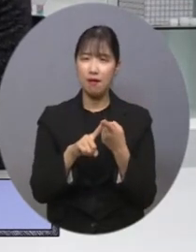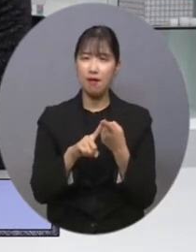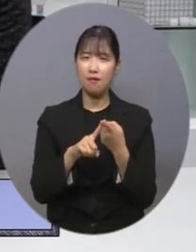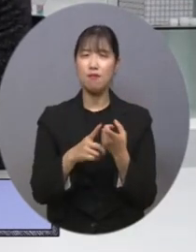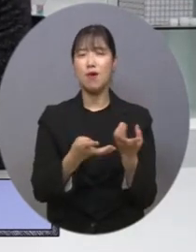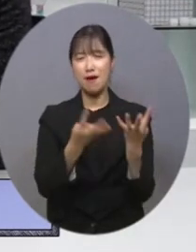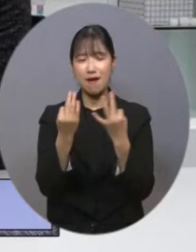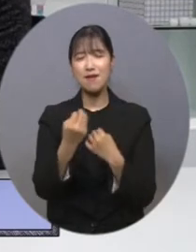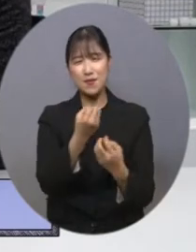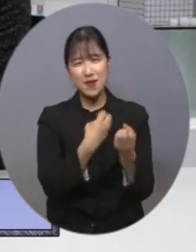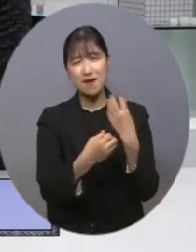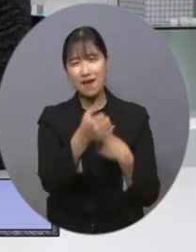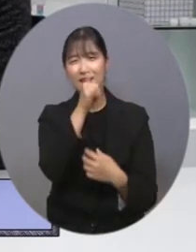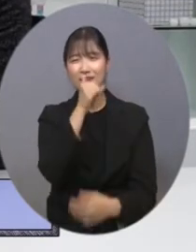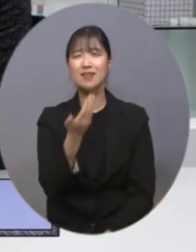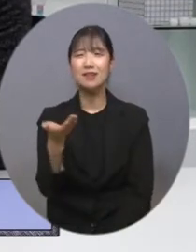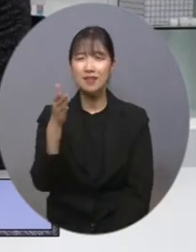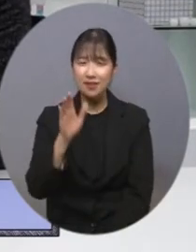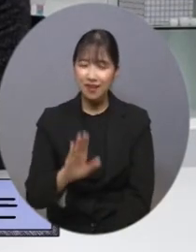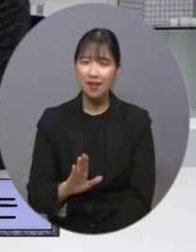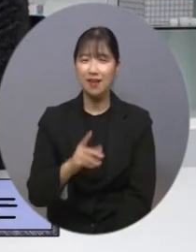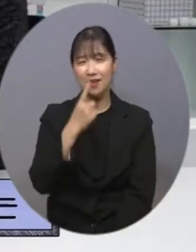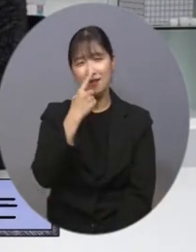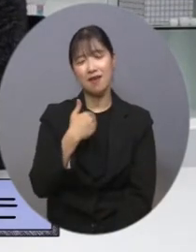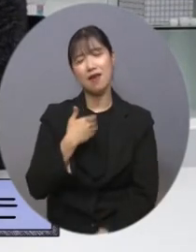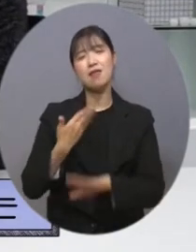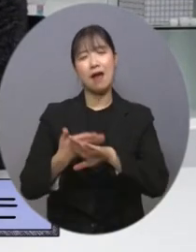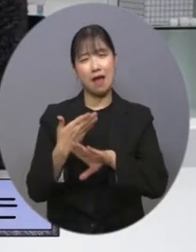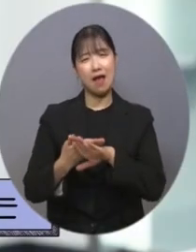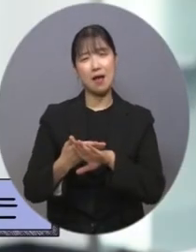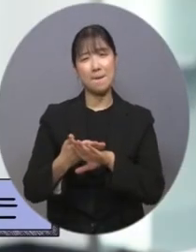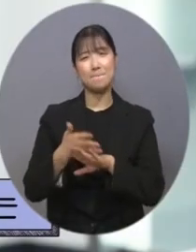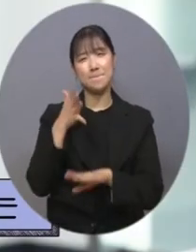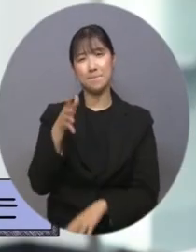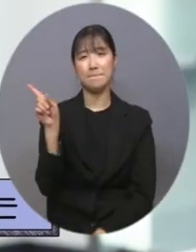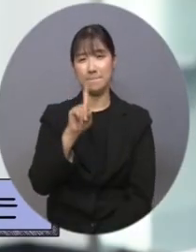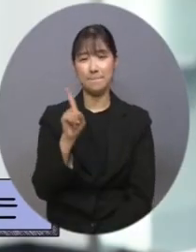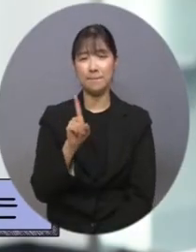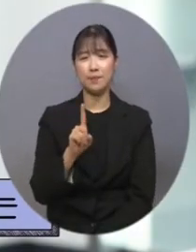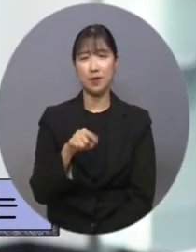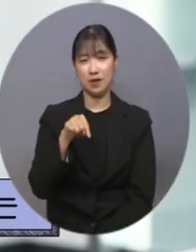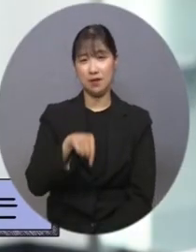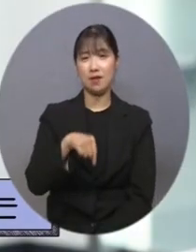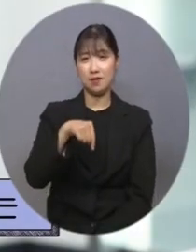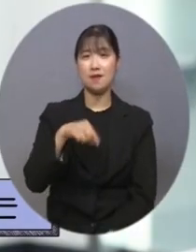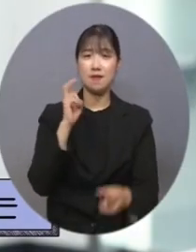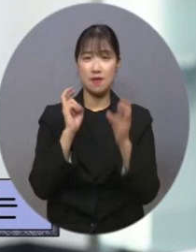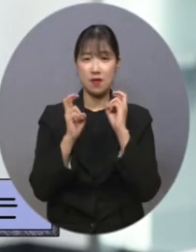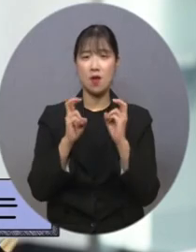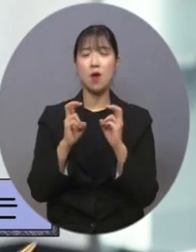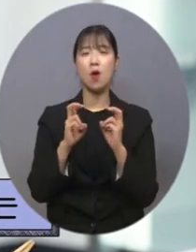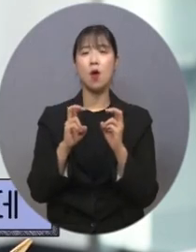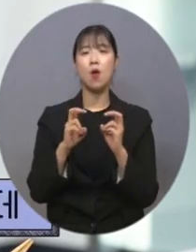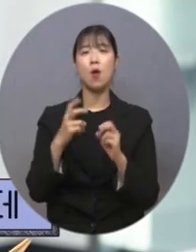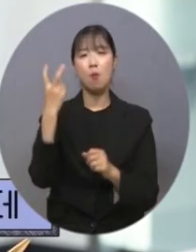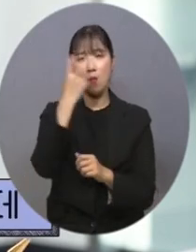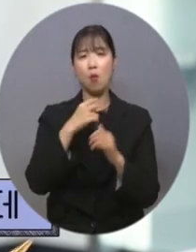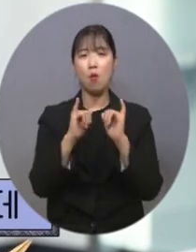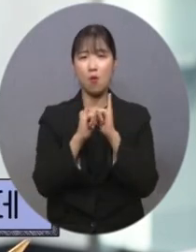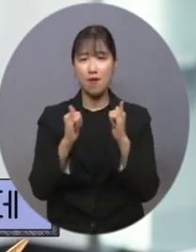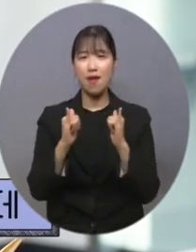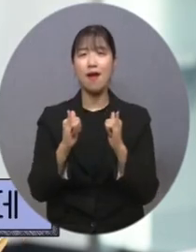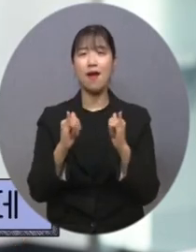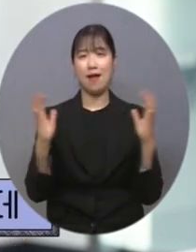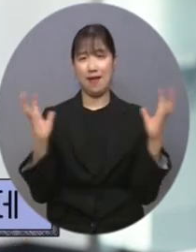많이 하시겠는데 네, 저는 좀 약간 다른 식으로 말씀드리고 싶습니다. 그 위드림에서는 보호자 간담회라는